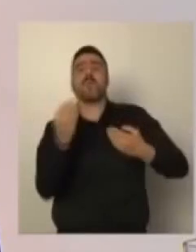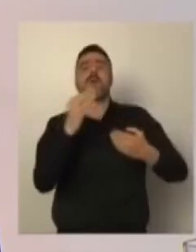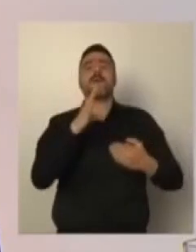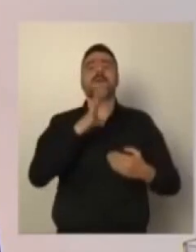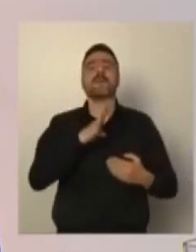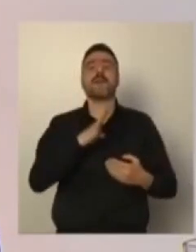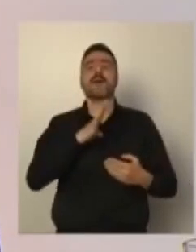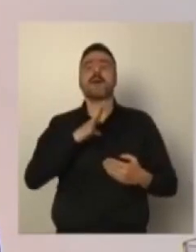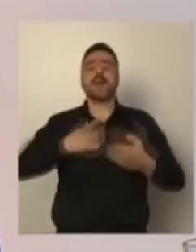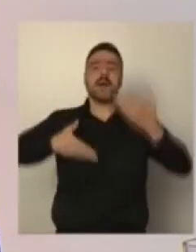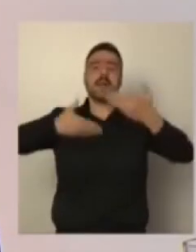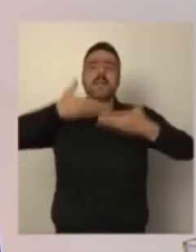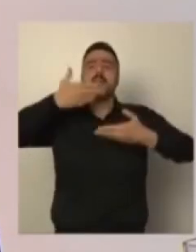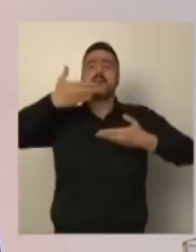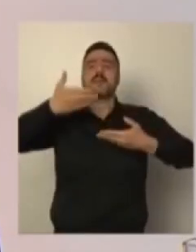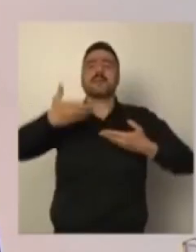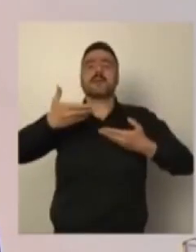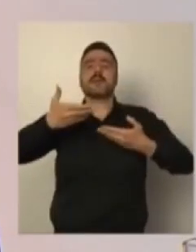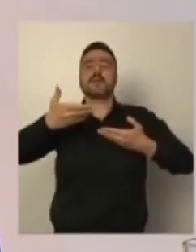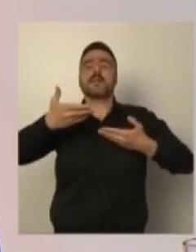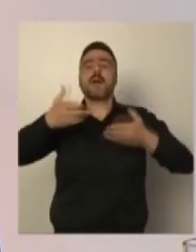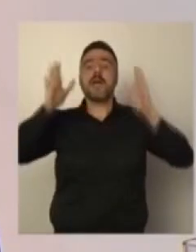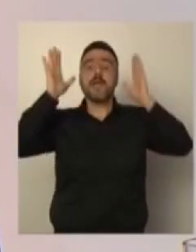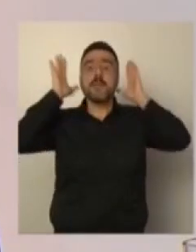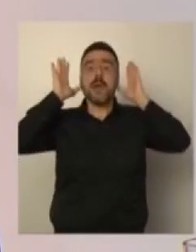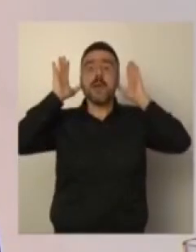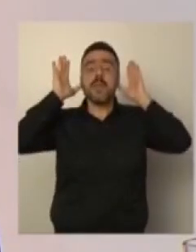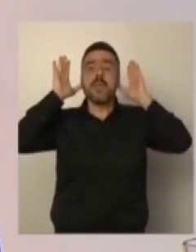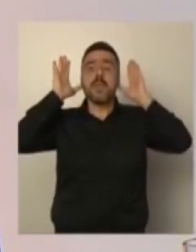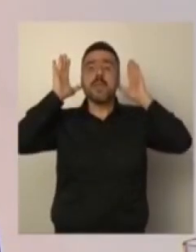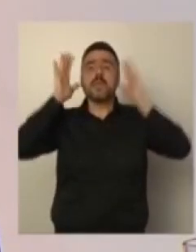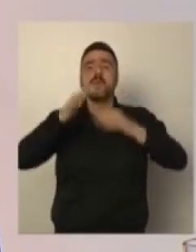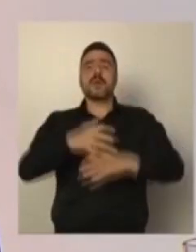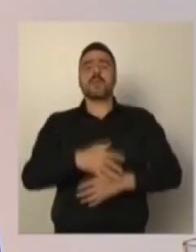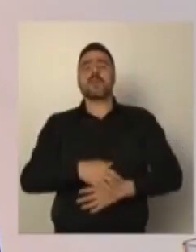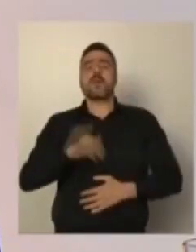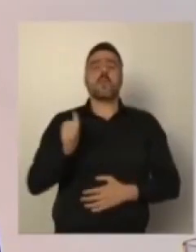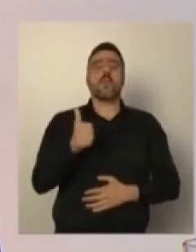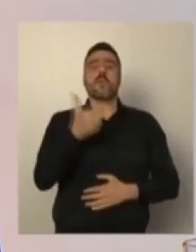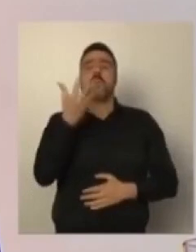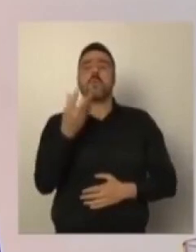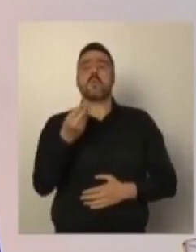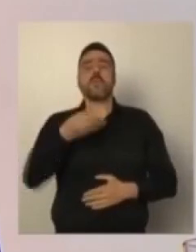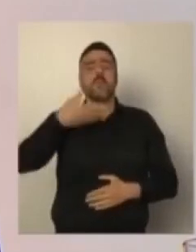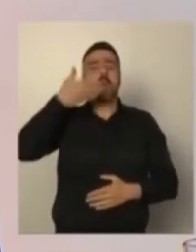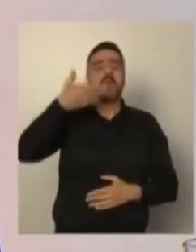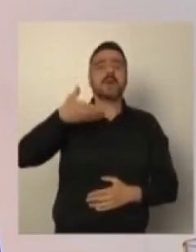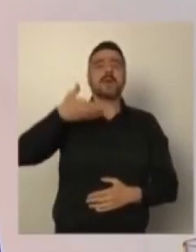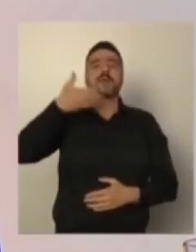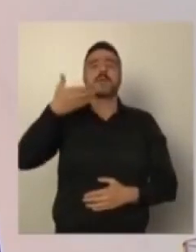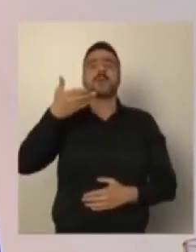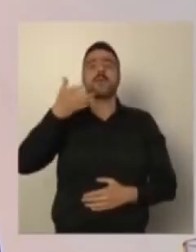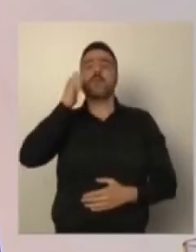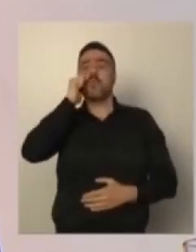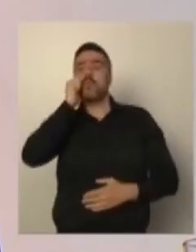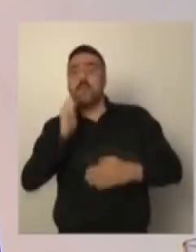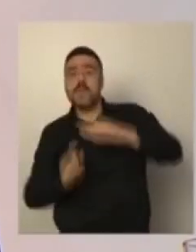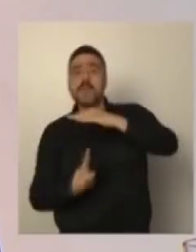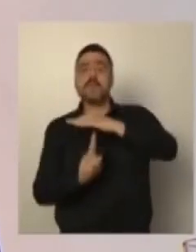tanımladığı ibadetlerin başı ve müminlerin miracı